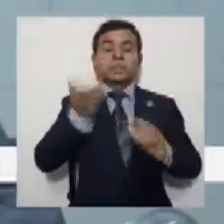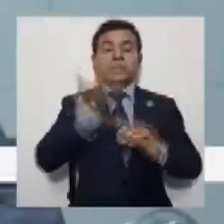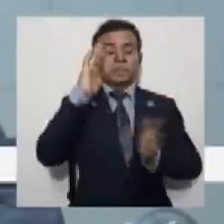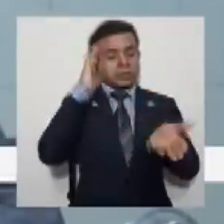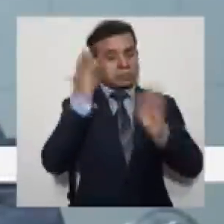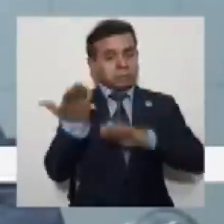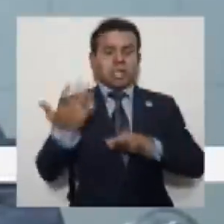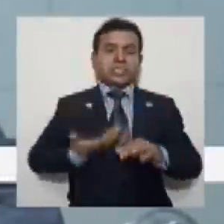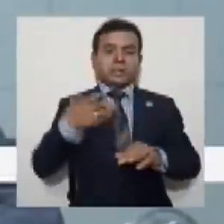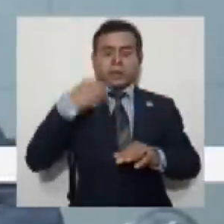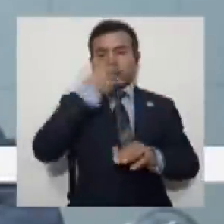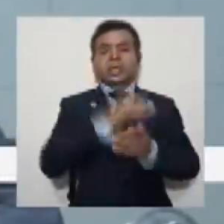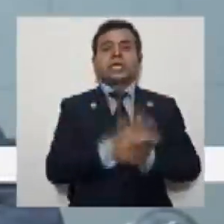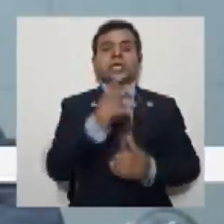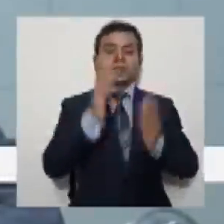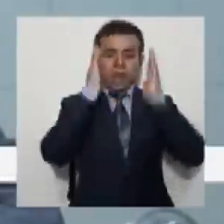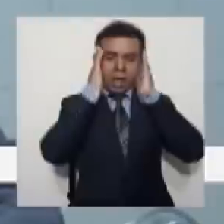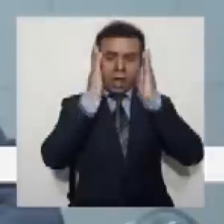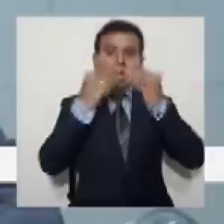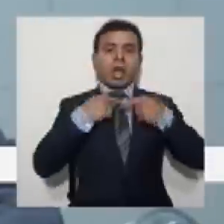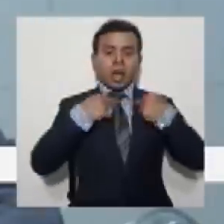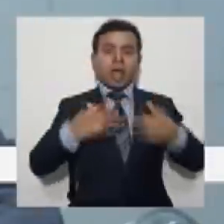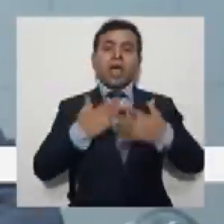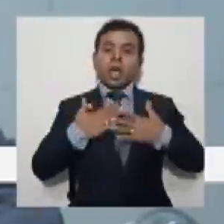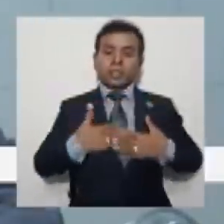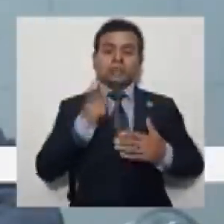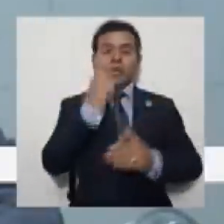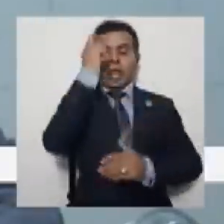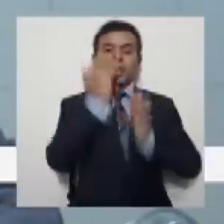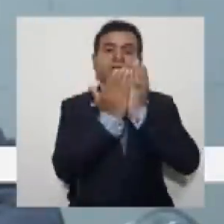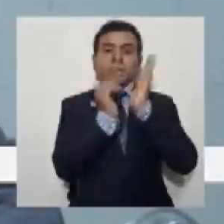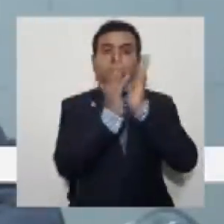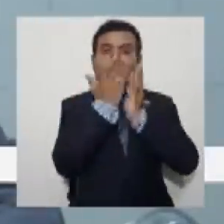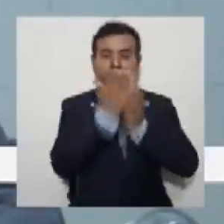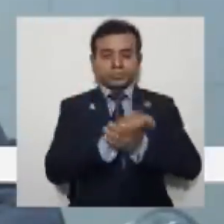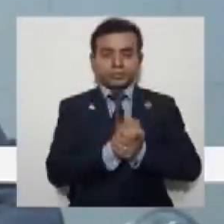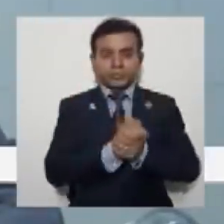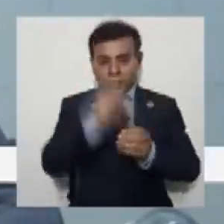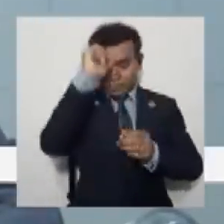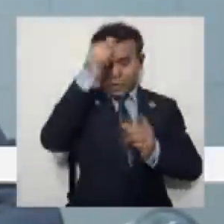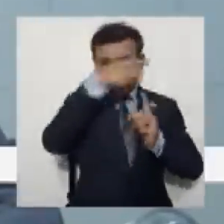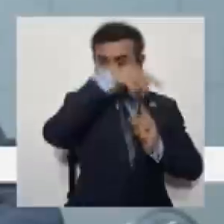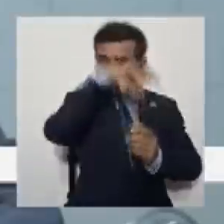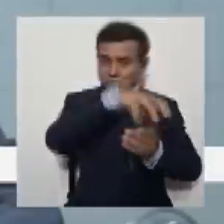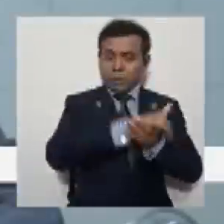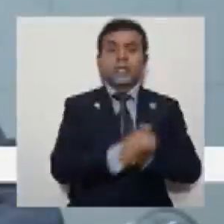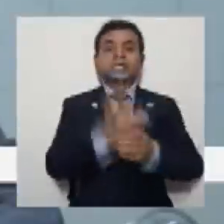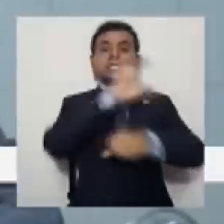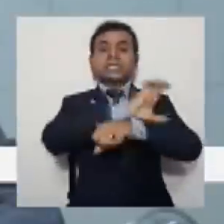যারা ভারত এবং সিঙ্গাপুর থেকে আসছেন এবং আগামীতে আসবেন বিভিন্ন দেশ থেকে,